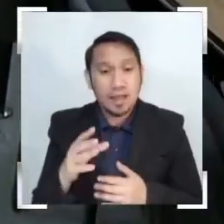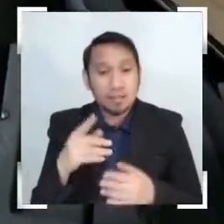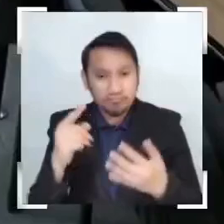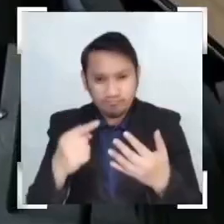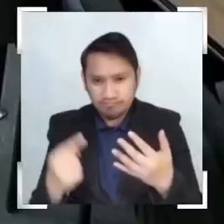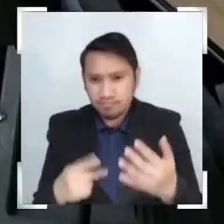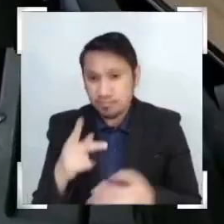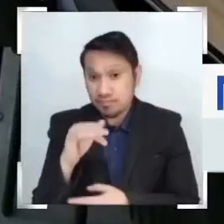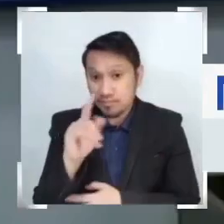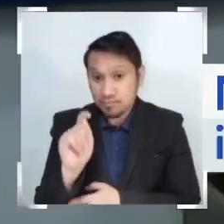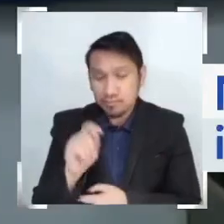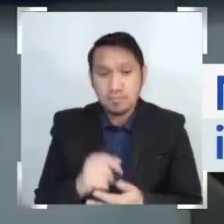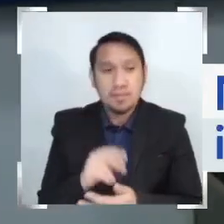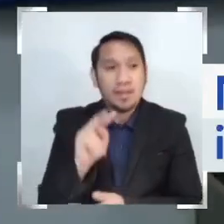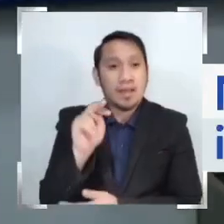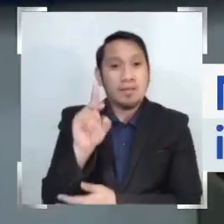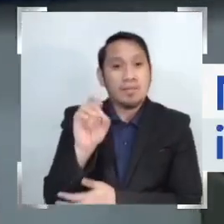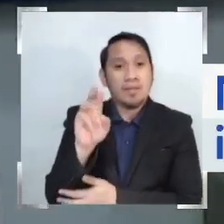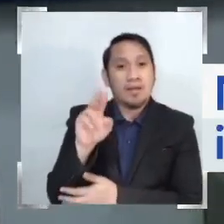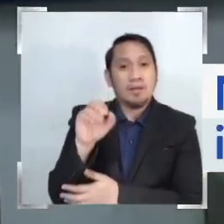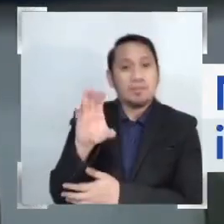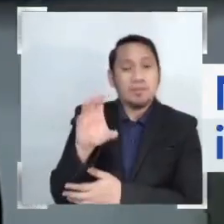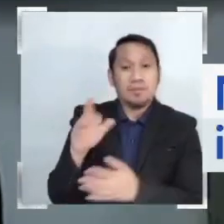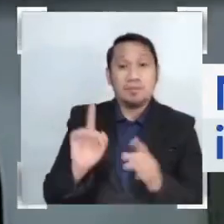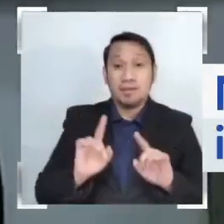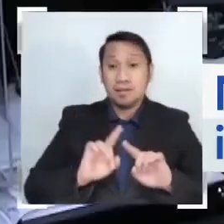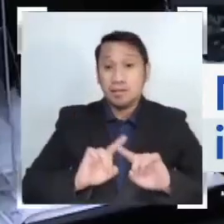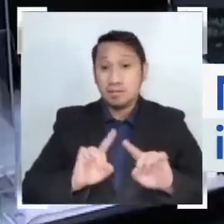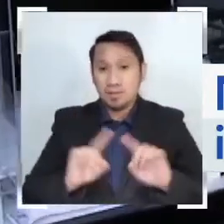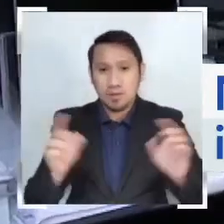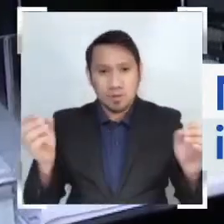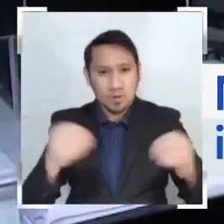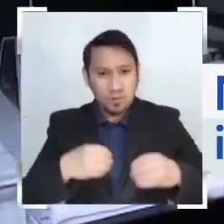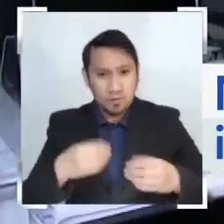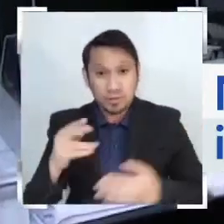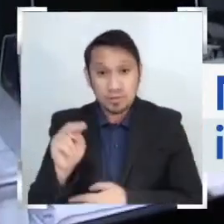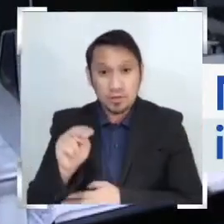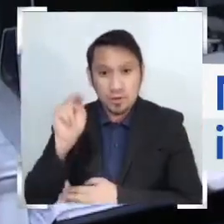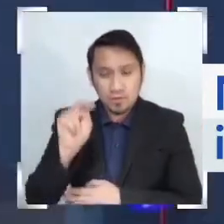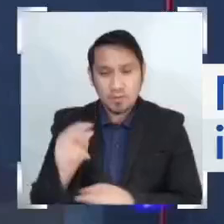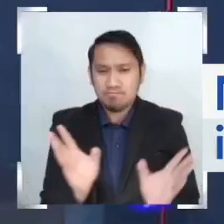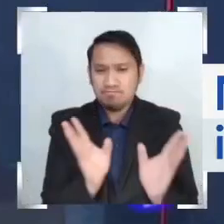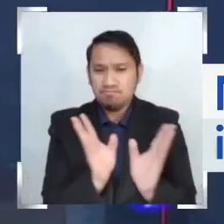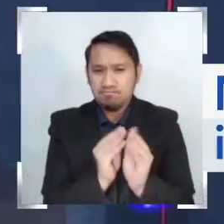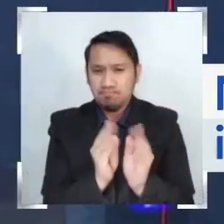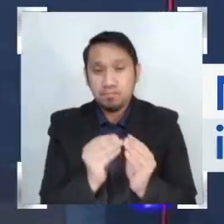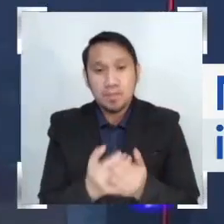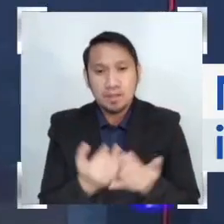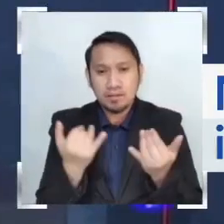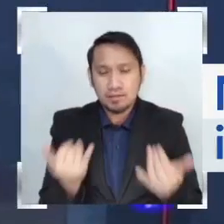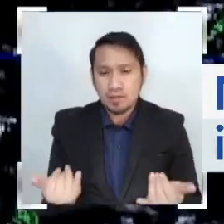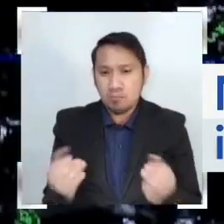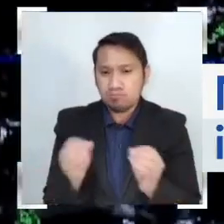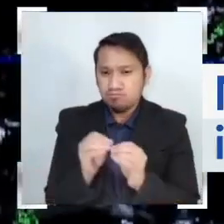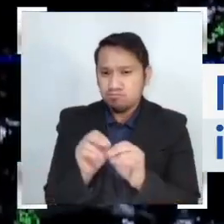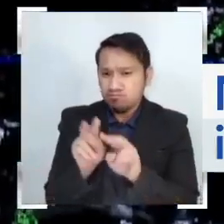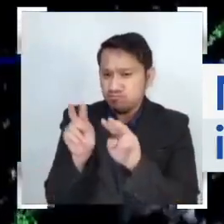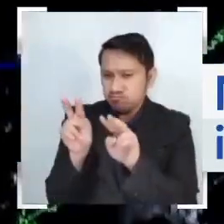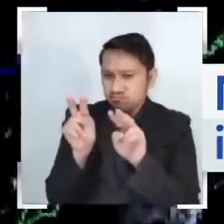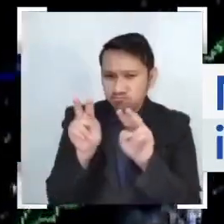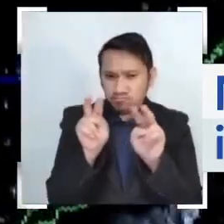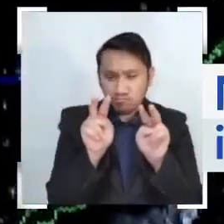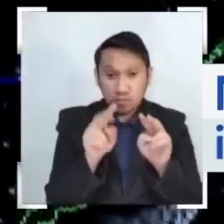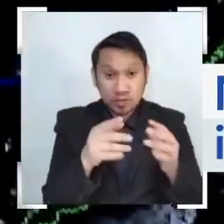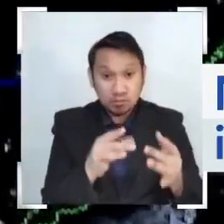ng NDRRMC ang iba't ibang opisina nito sa norte. Mahigpit na binabantayan ang mga landslide prone areas sa